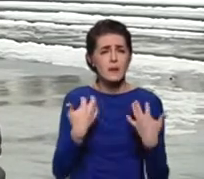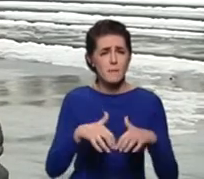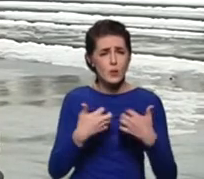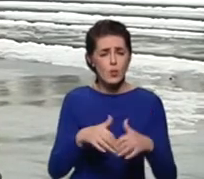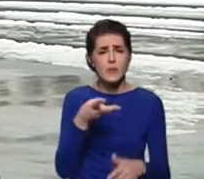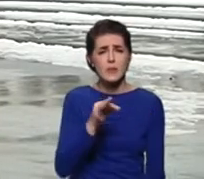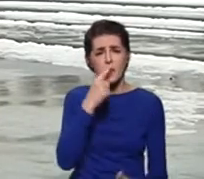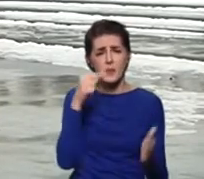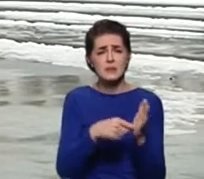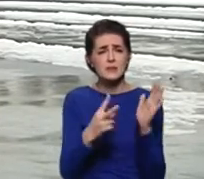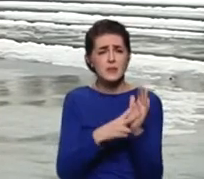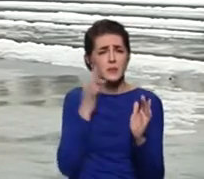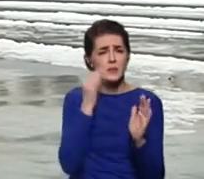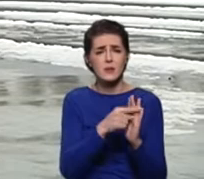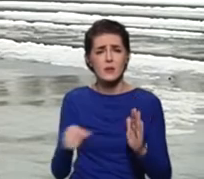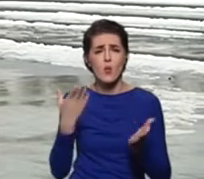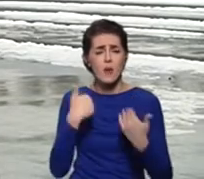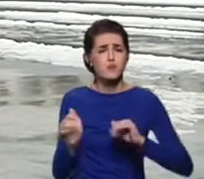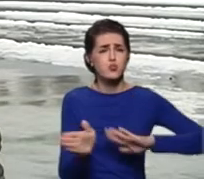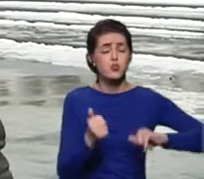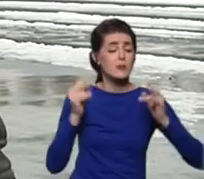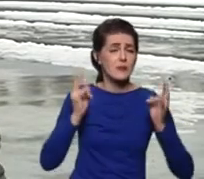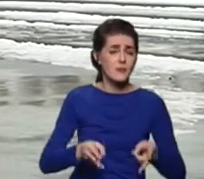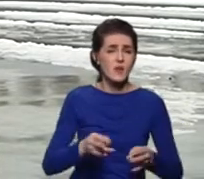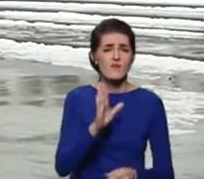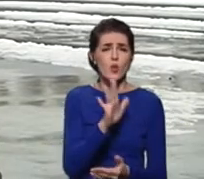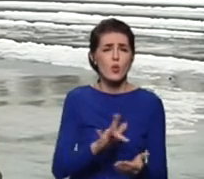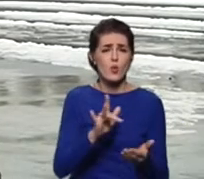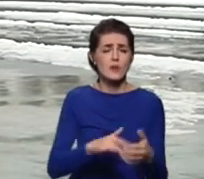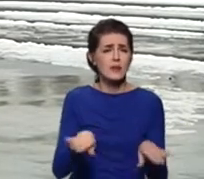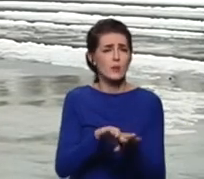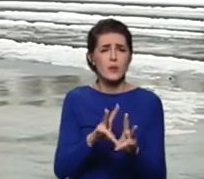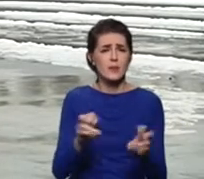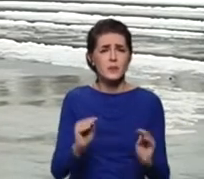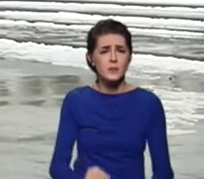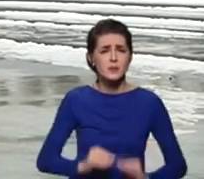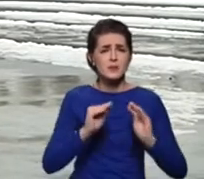за 7 років після трагедії у місті так і не спорудили